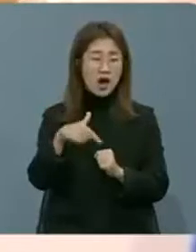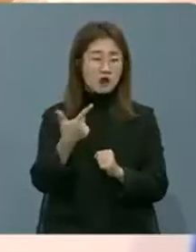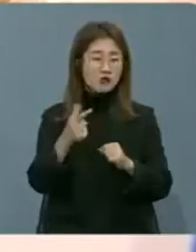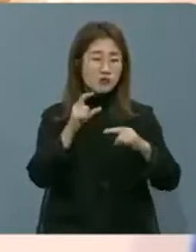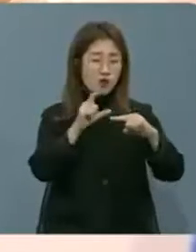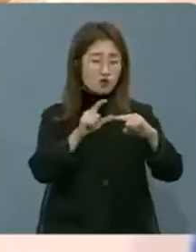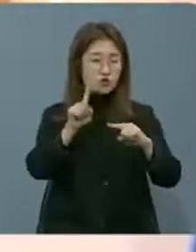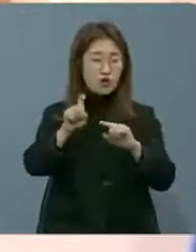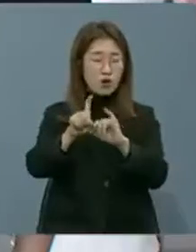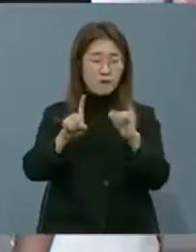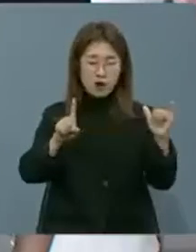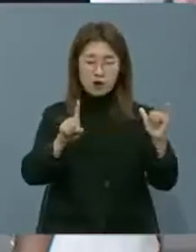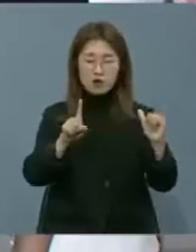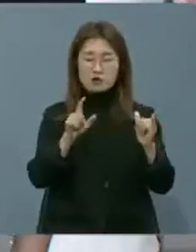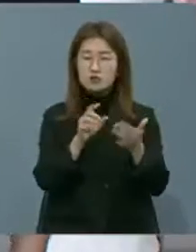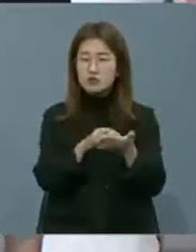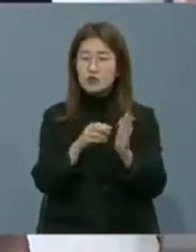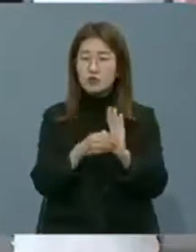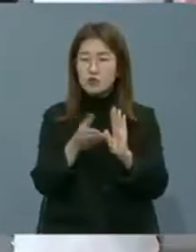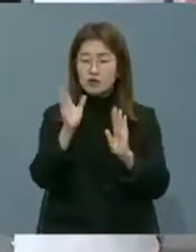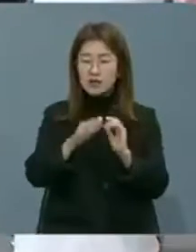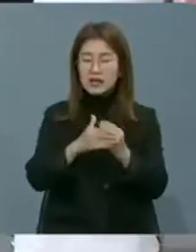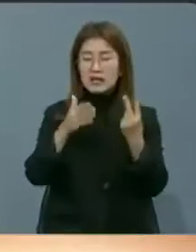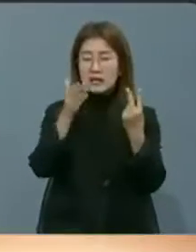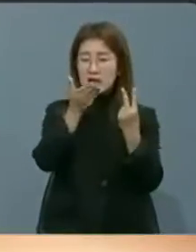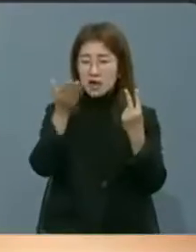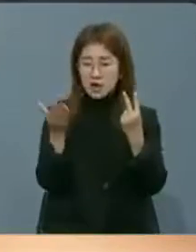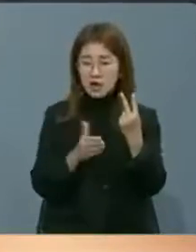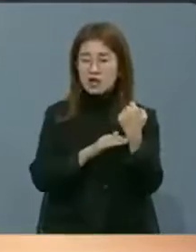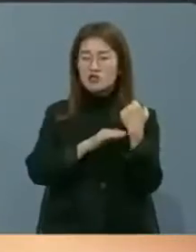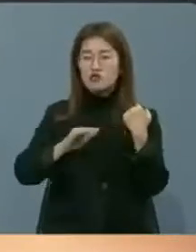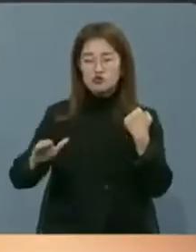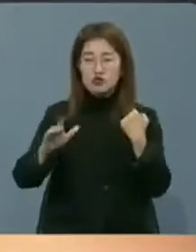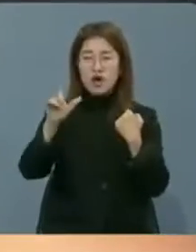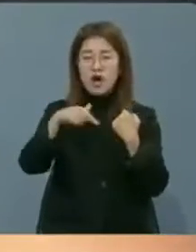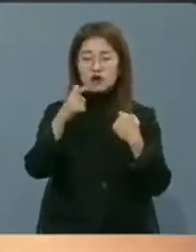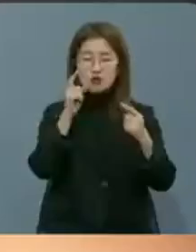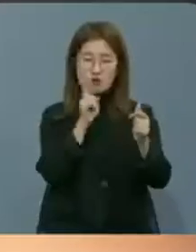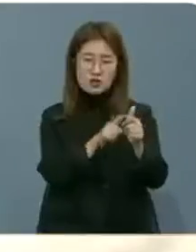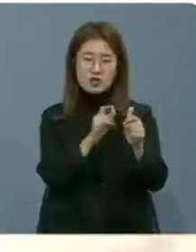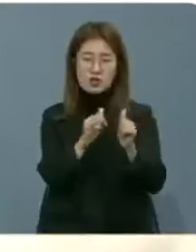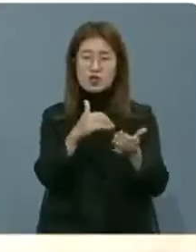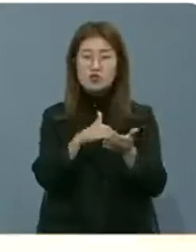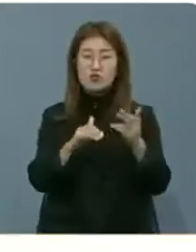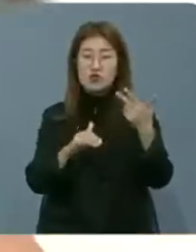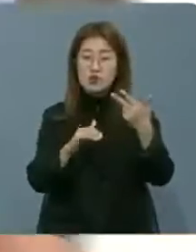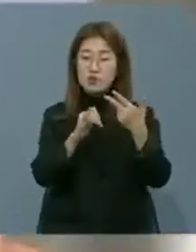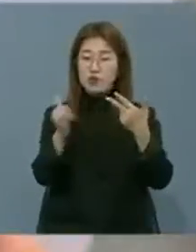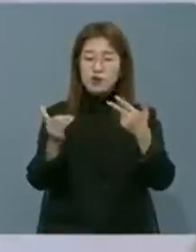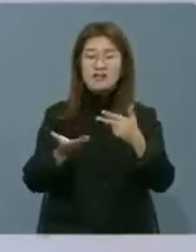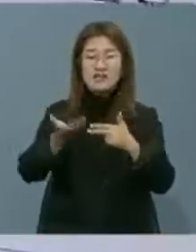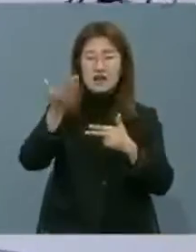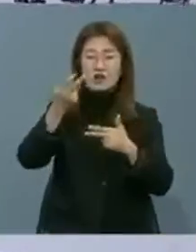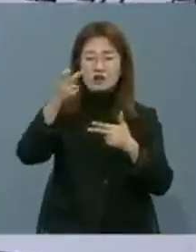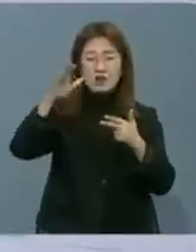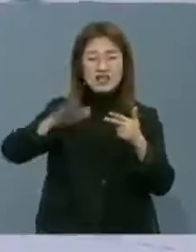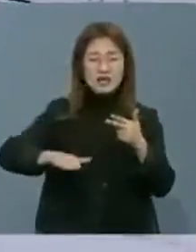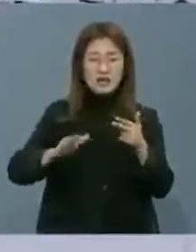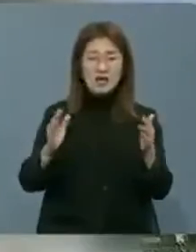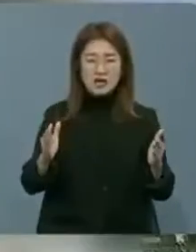1명꼴로 발생했는데 거리두기 2단계 완화 요건인 일평균 확진 자수 7명 이상 12명 이하의